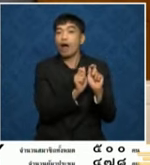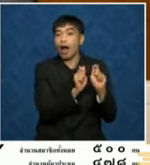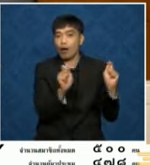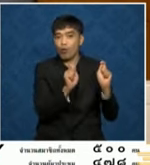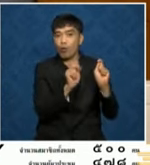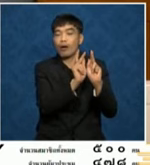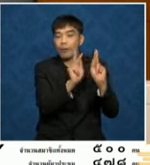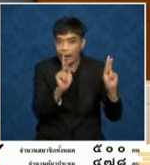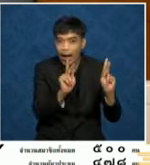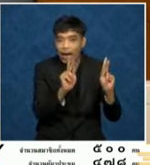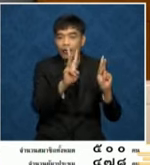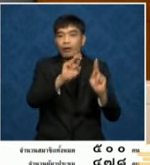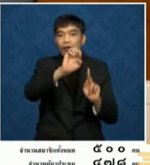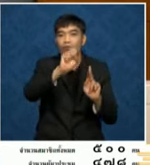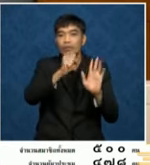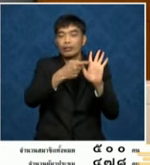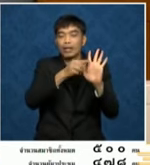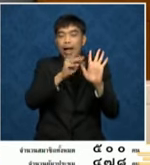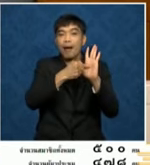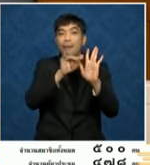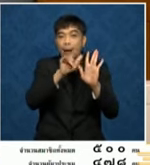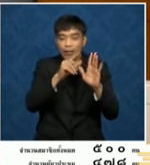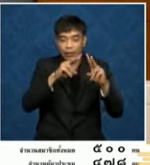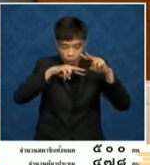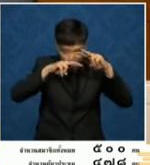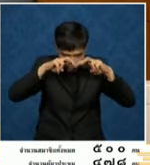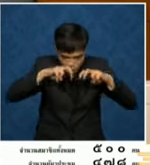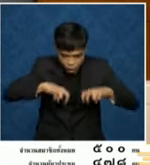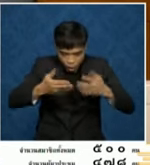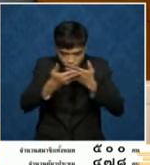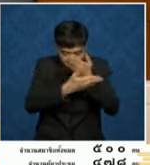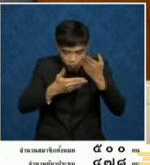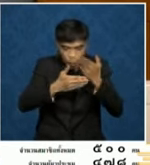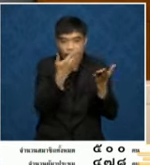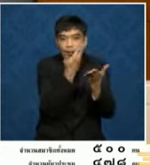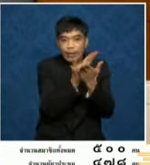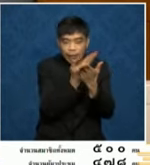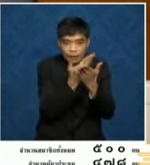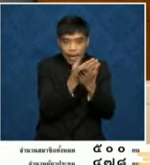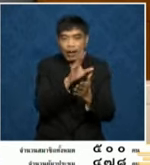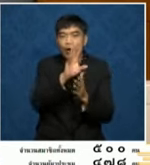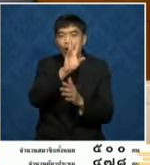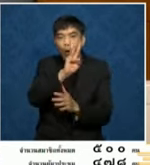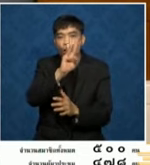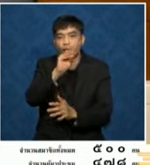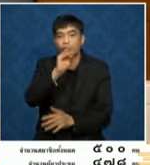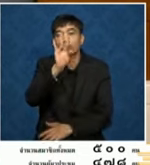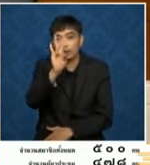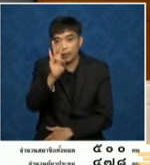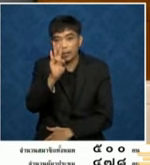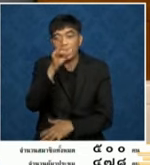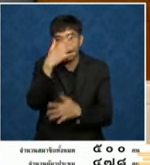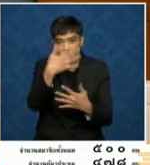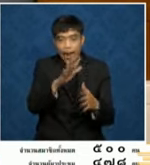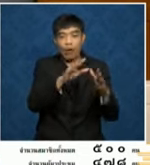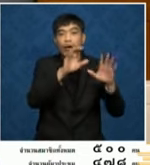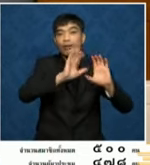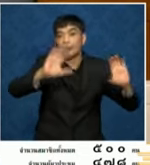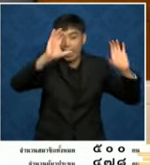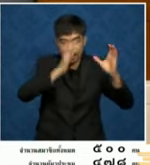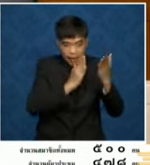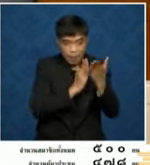การวิสามัญพ.ร.บ.งบรายจ่ายได้พิจารณาร่างพระราชบัญญัติงบประมาณรายจ่าย67จากหน่วยงานรัฐแล้วเสร็จ